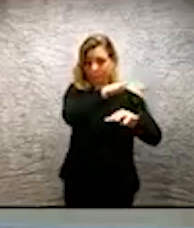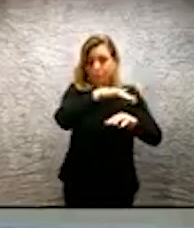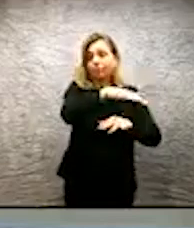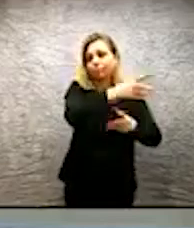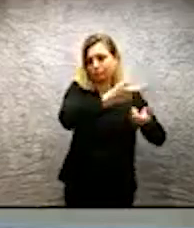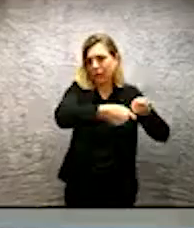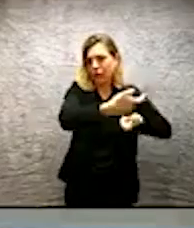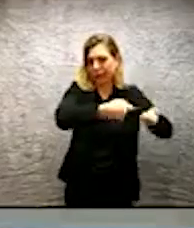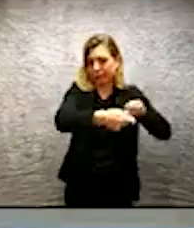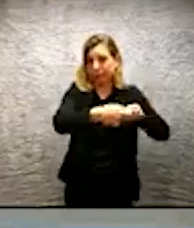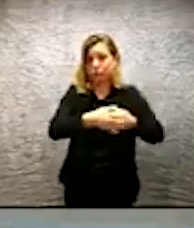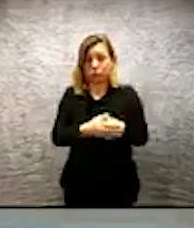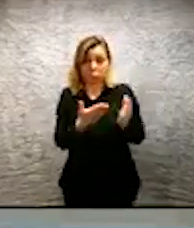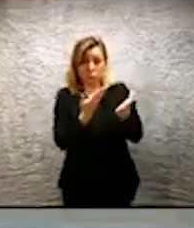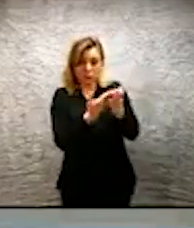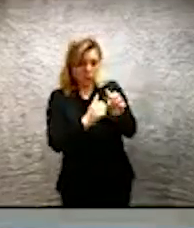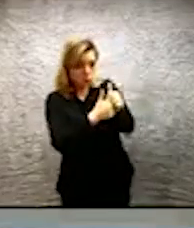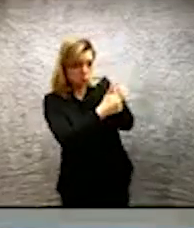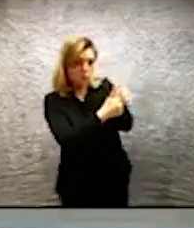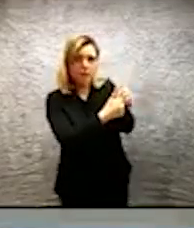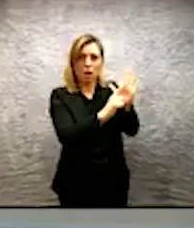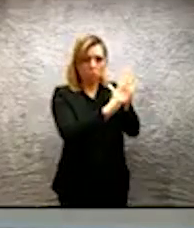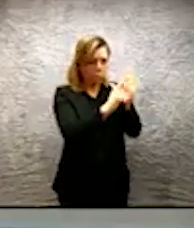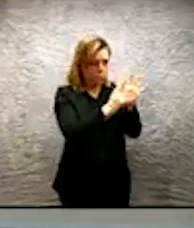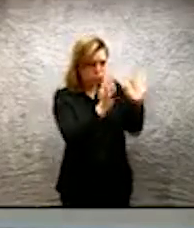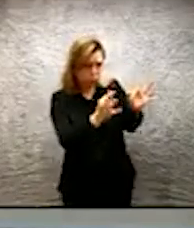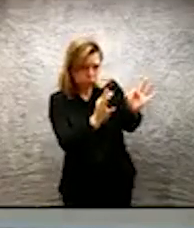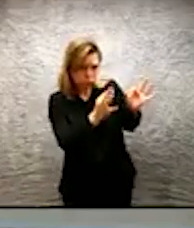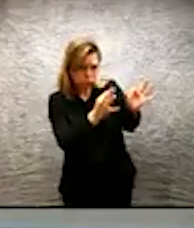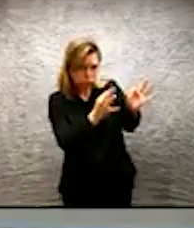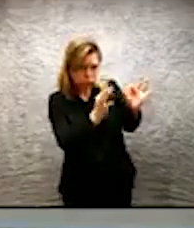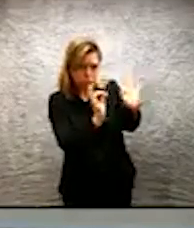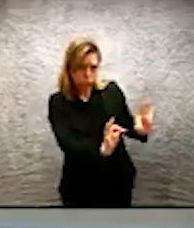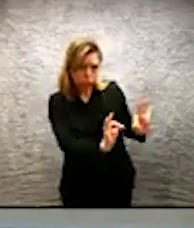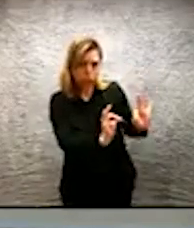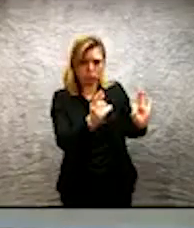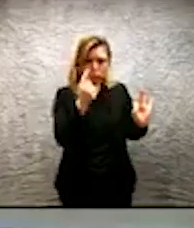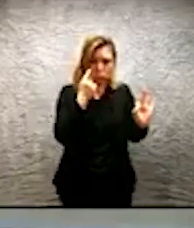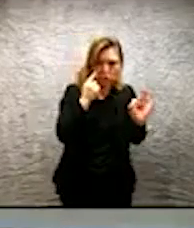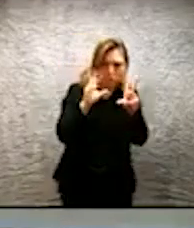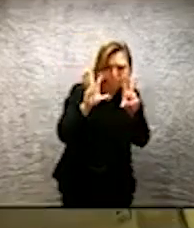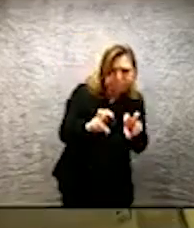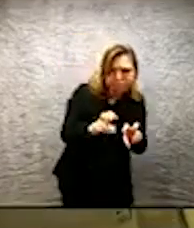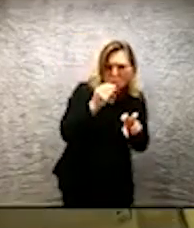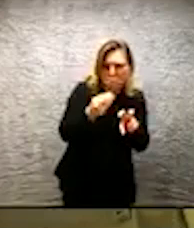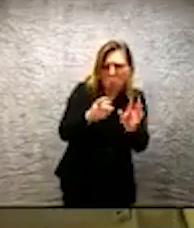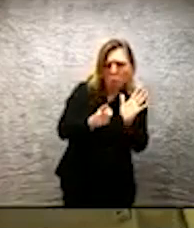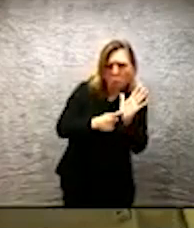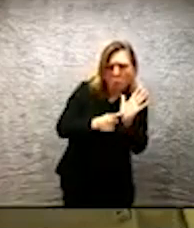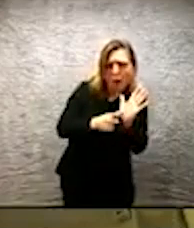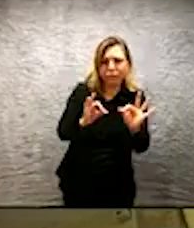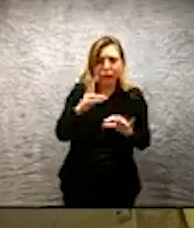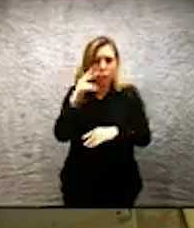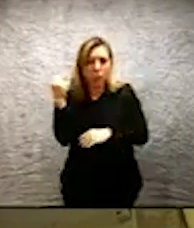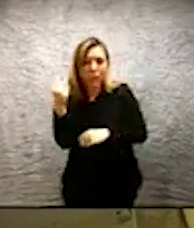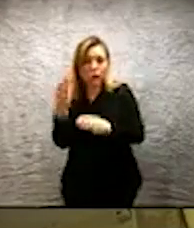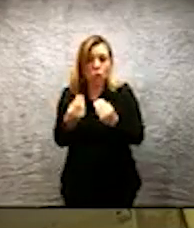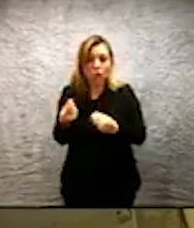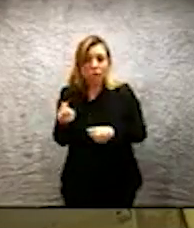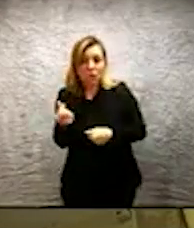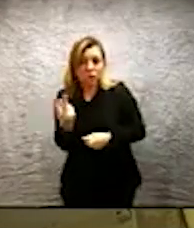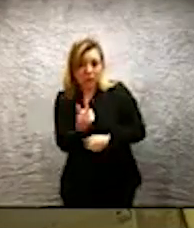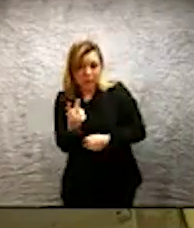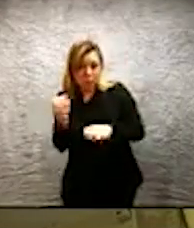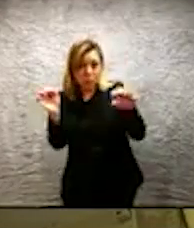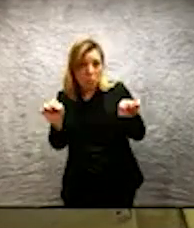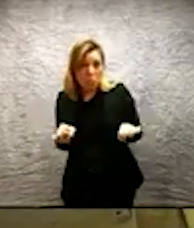constituer juridiquement, statutairement, la faisabilité, qu'elle soit en termes humaines ou financières, la